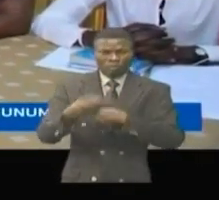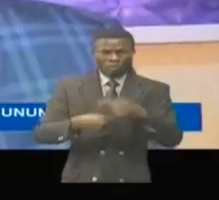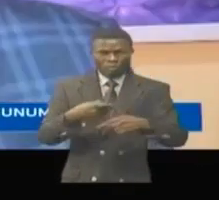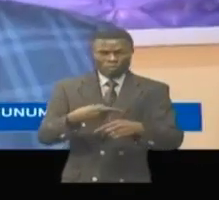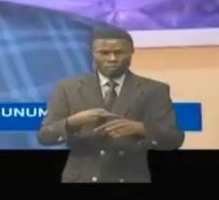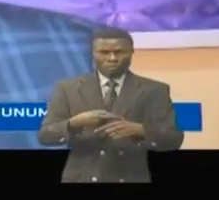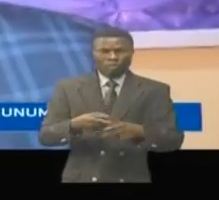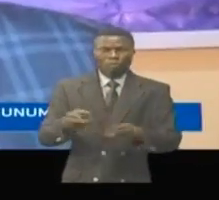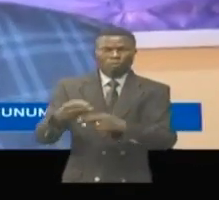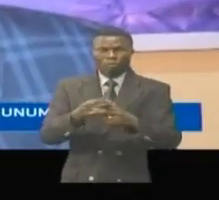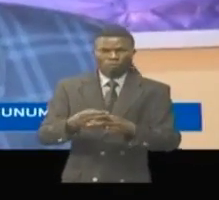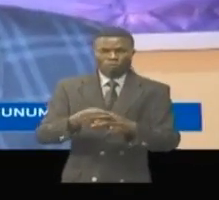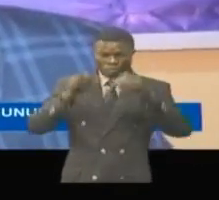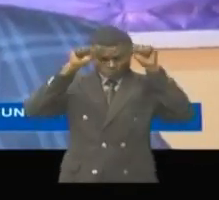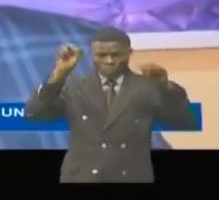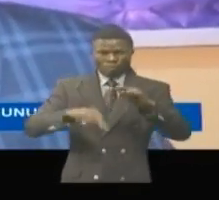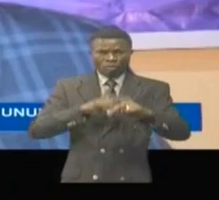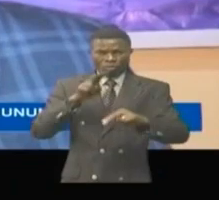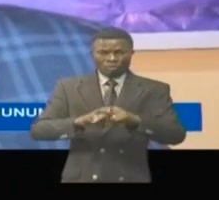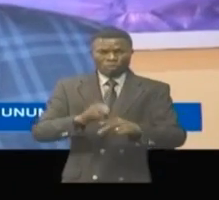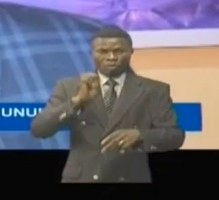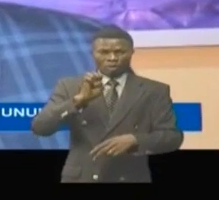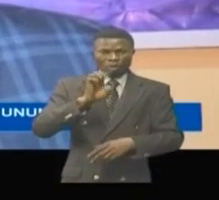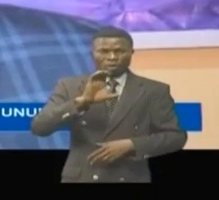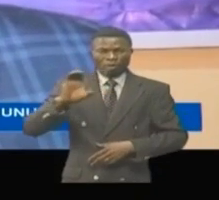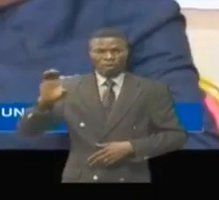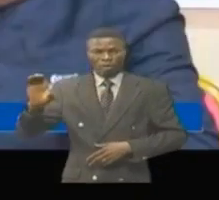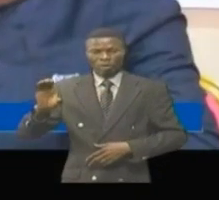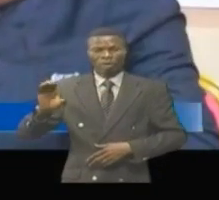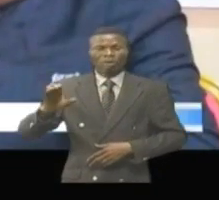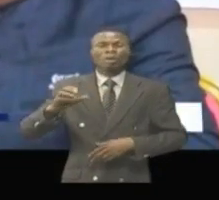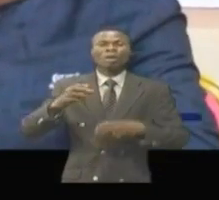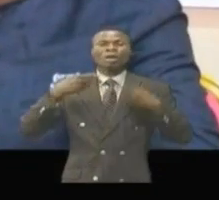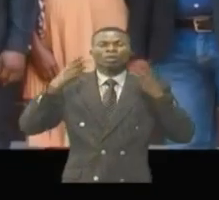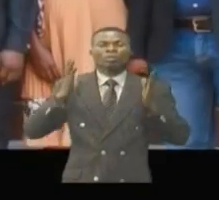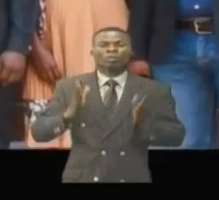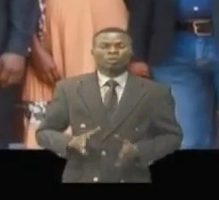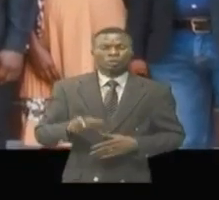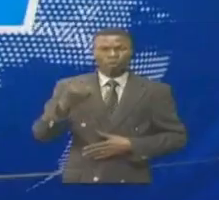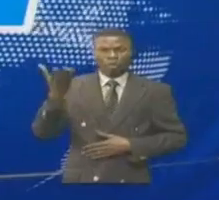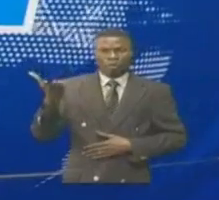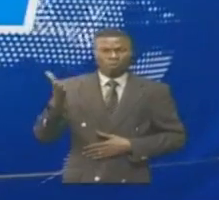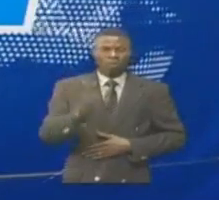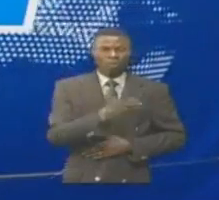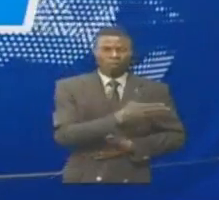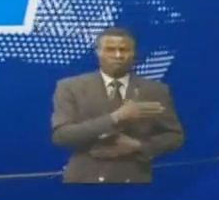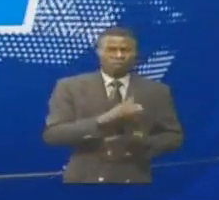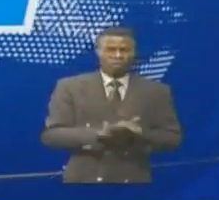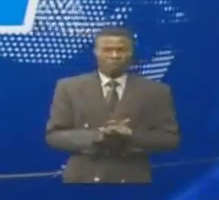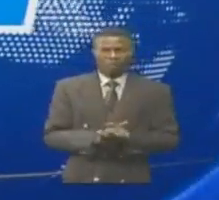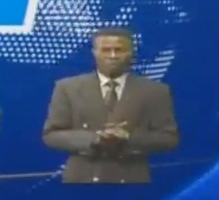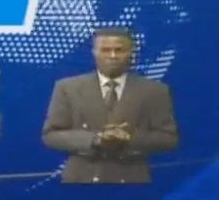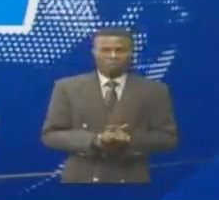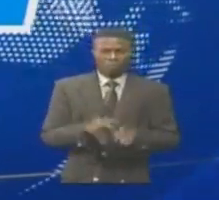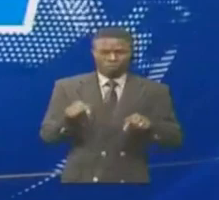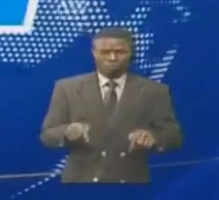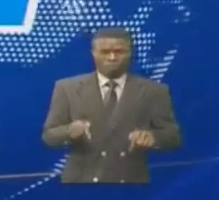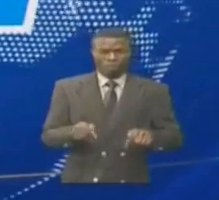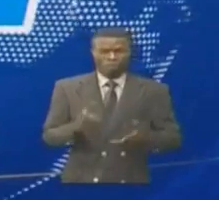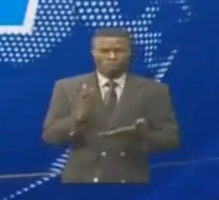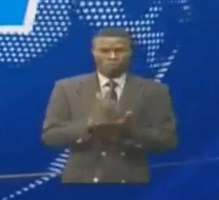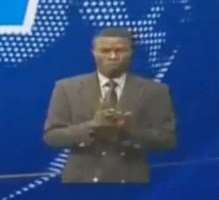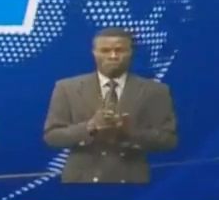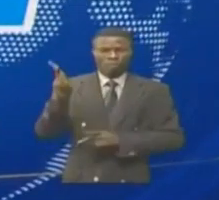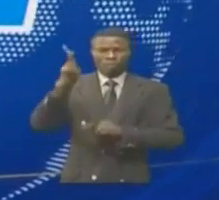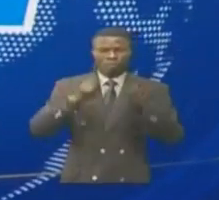houlette du président national de l'ECC, le révérend André Bukundoa Bolikabé. Nous allons nous quitter avec ces images des